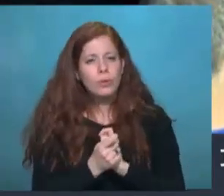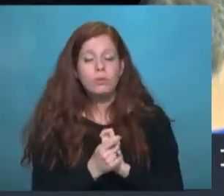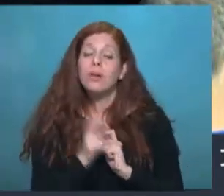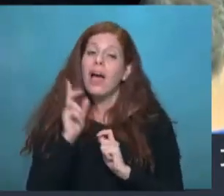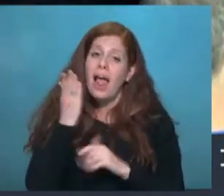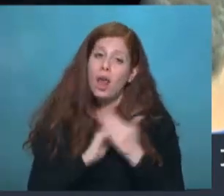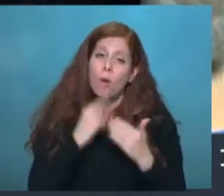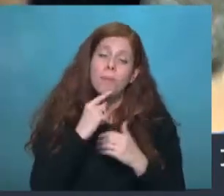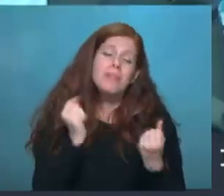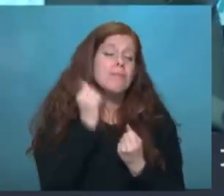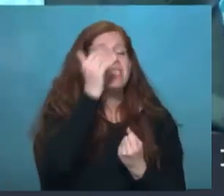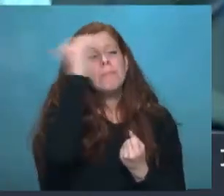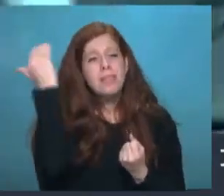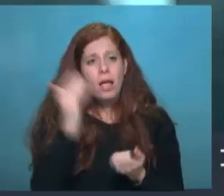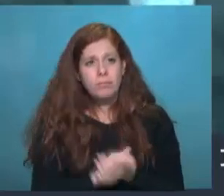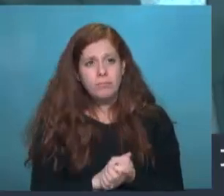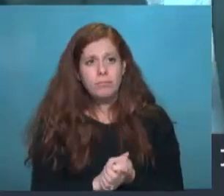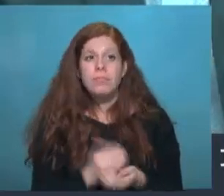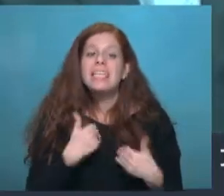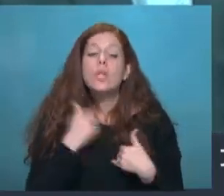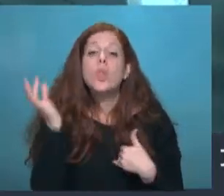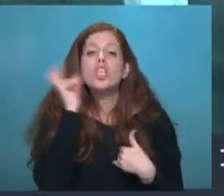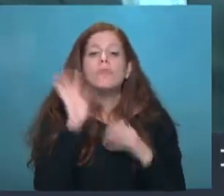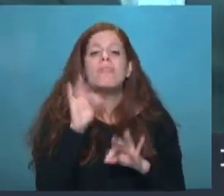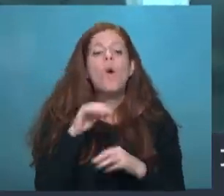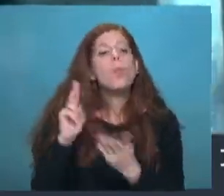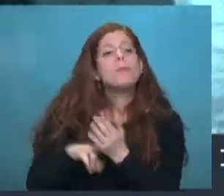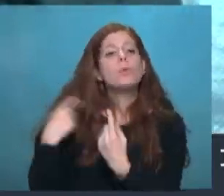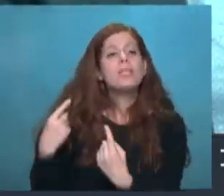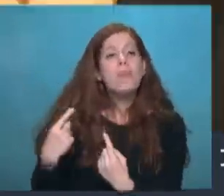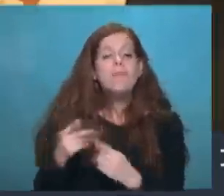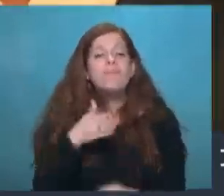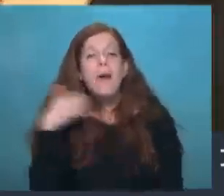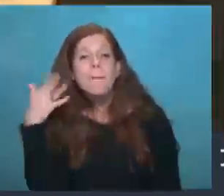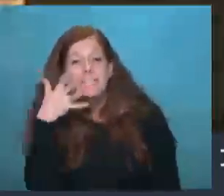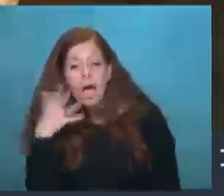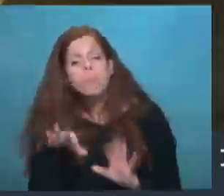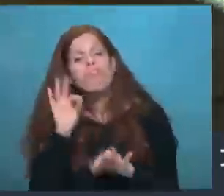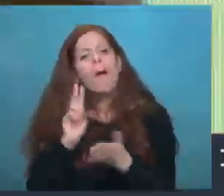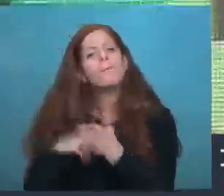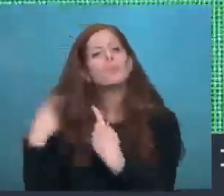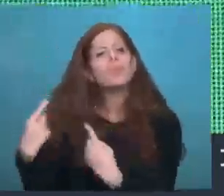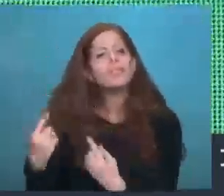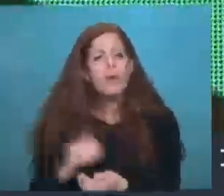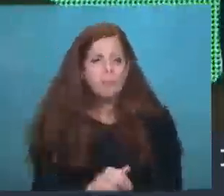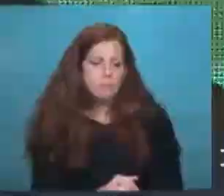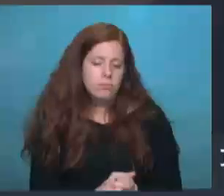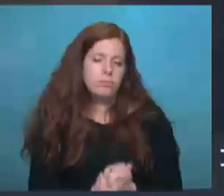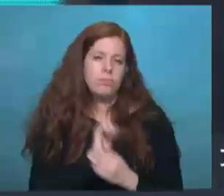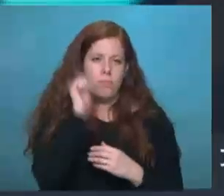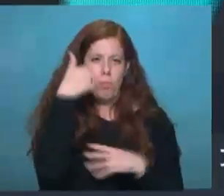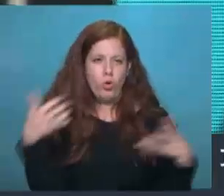מדי. אצלנו, נשים נבחרות בזכות עצמם, למזרחים נבחרים בזכות עצמם. בראש המפלגה אבי